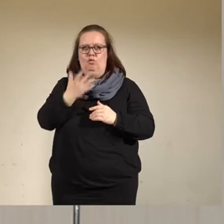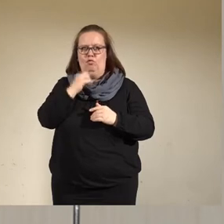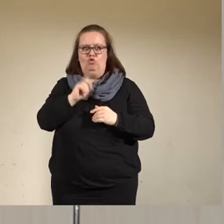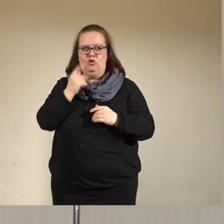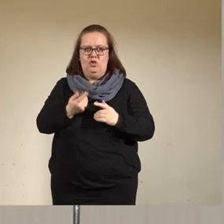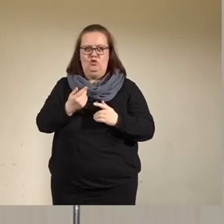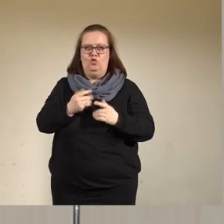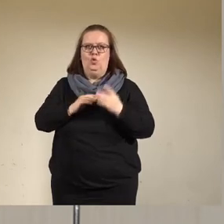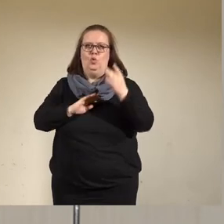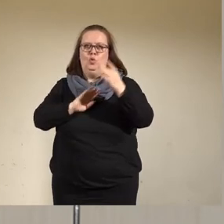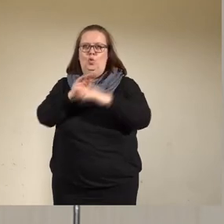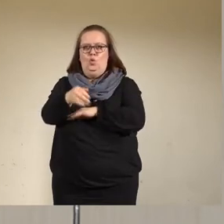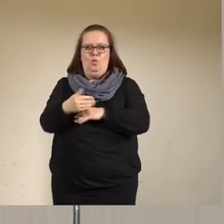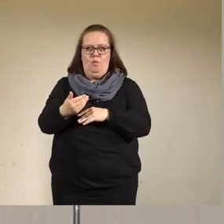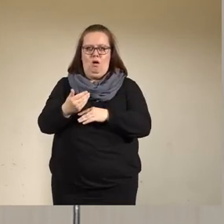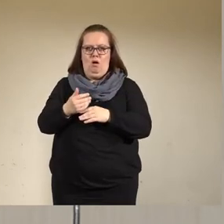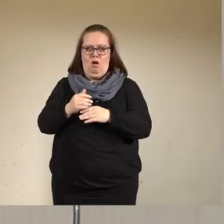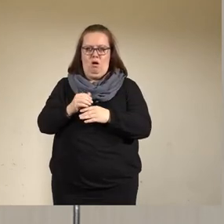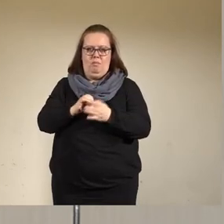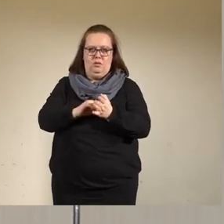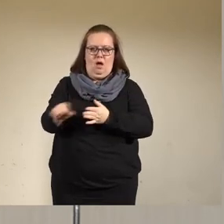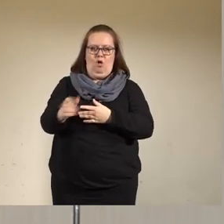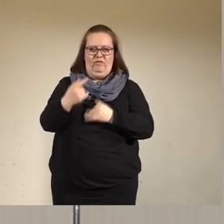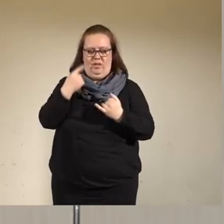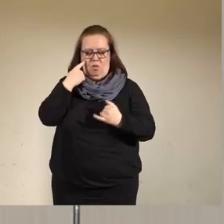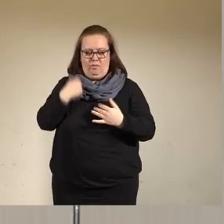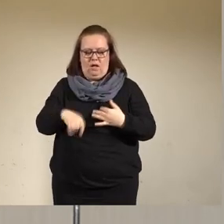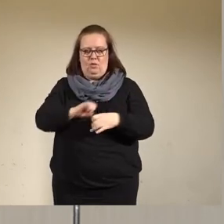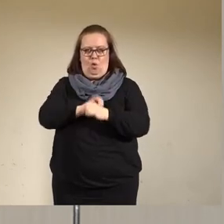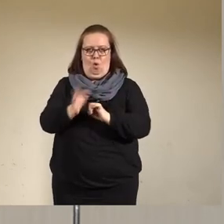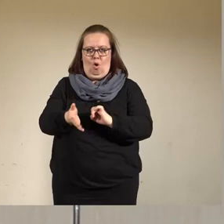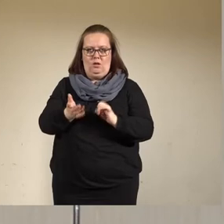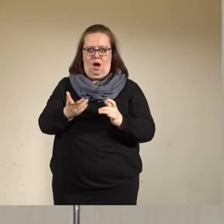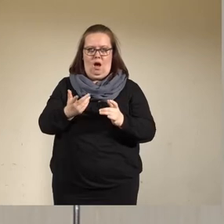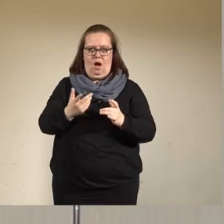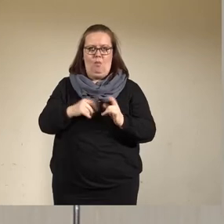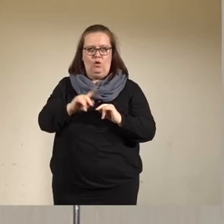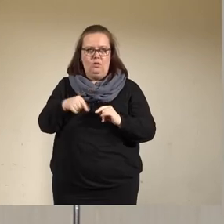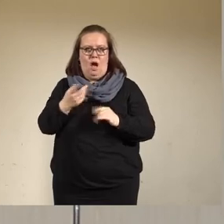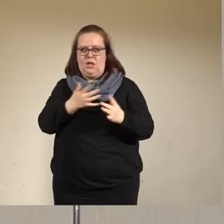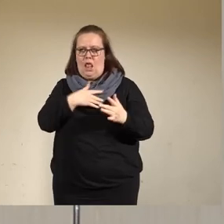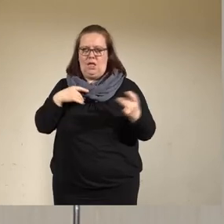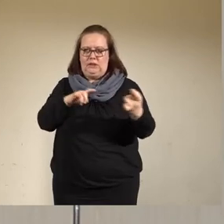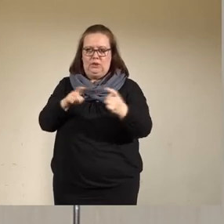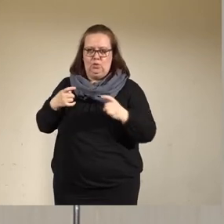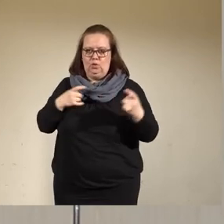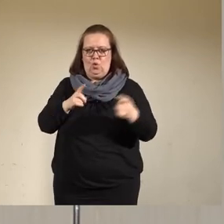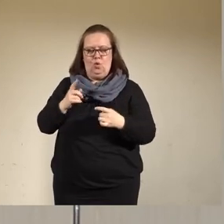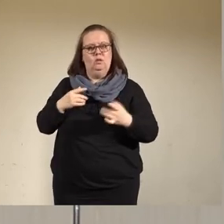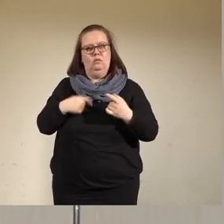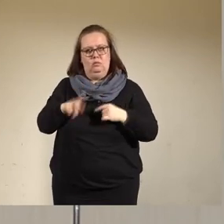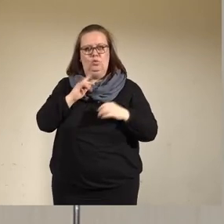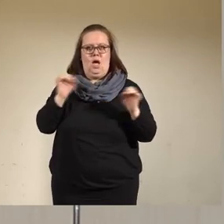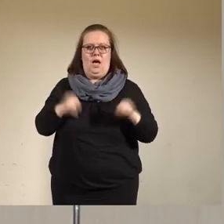keine übergebührende Erhöhungen in Zeiten von Corona. Da gab es dann nach langen Verhandlungen